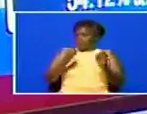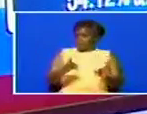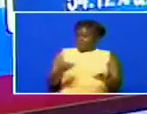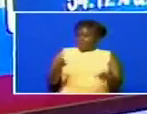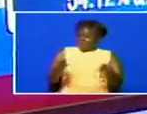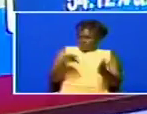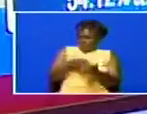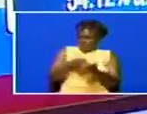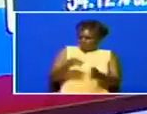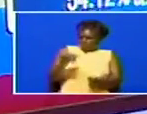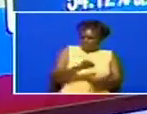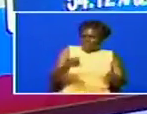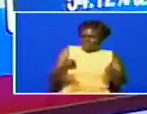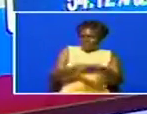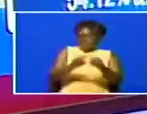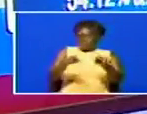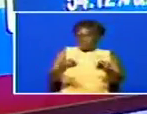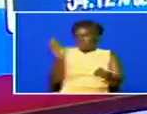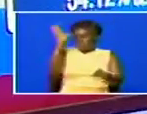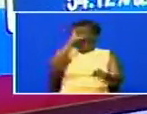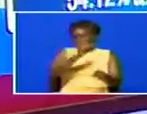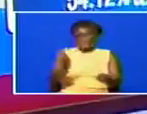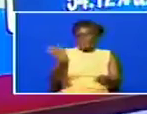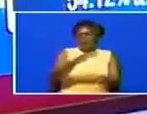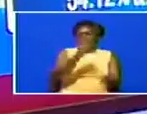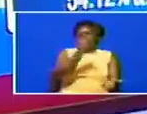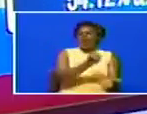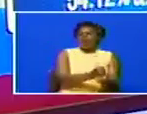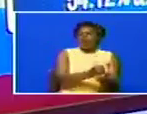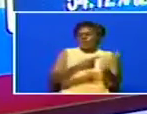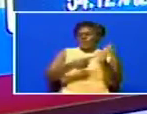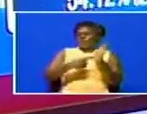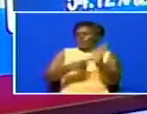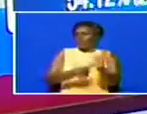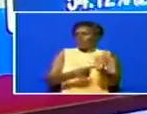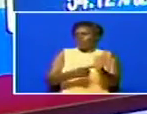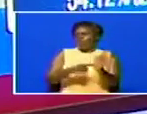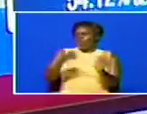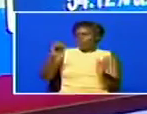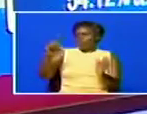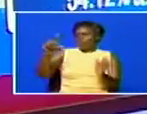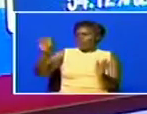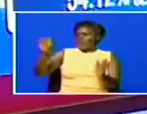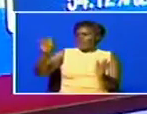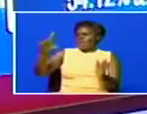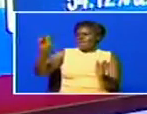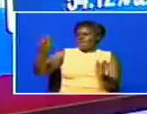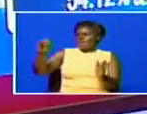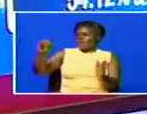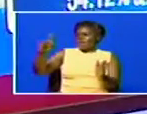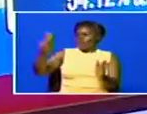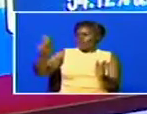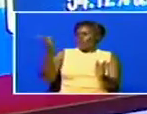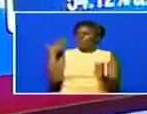itasalia kuwa ilivyo sasa, huenda akakosa kurejea madarakani, huku ikionyeshwa kuwa Joseph Olelenku ambaye wakati mmoja alikuwa waziri